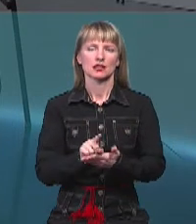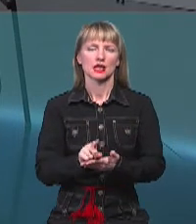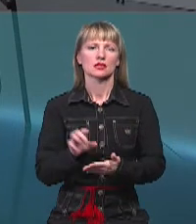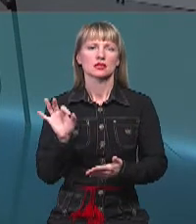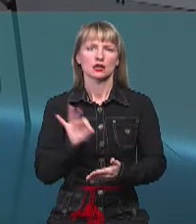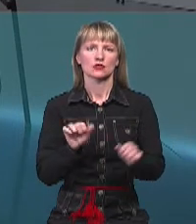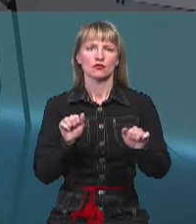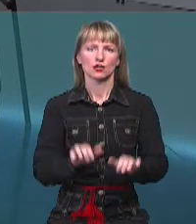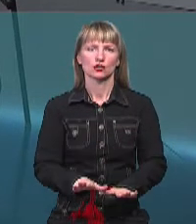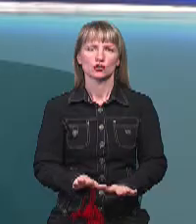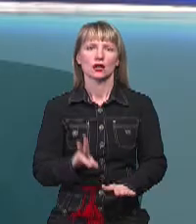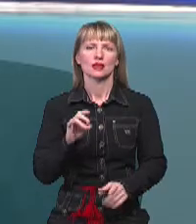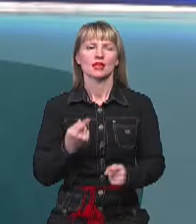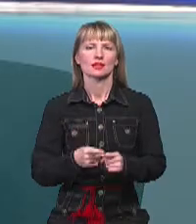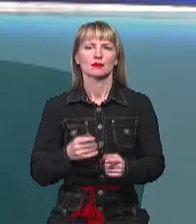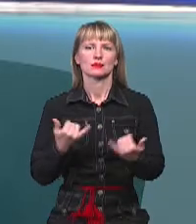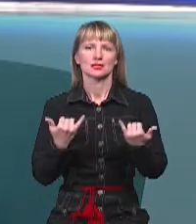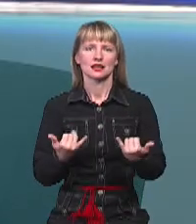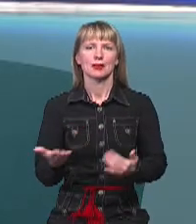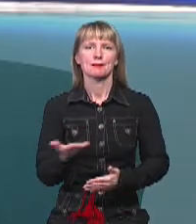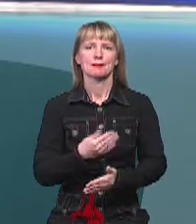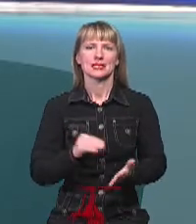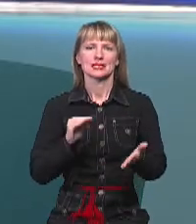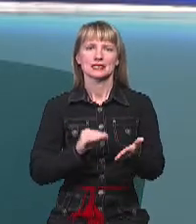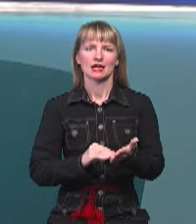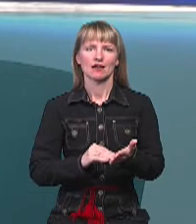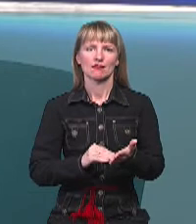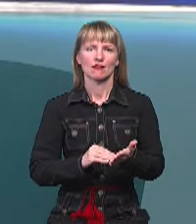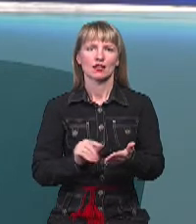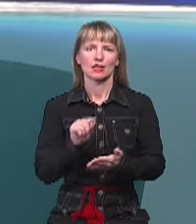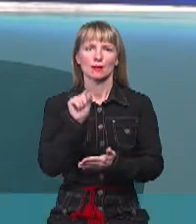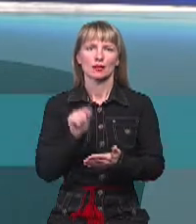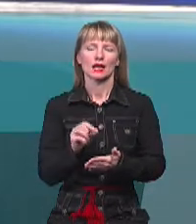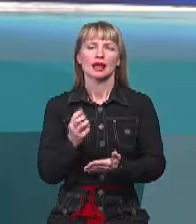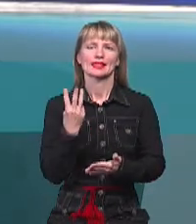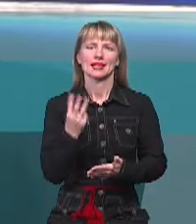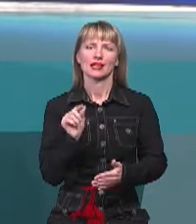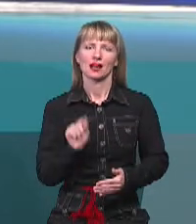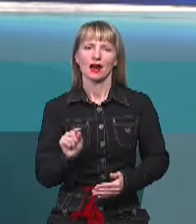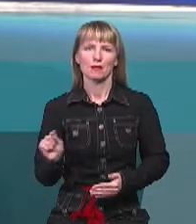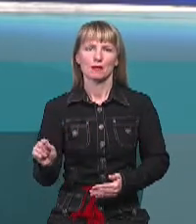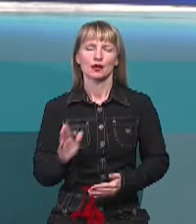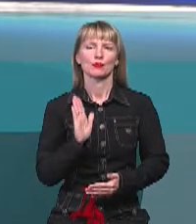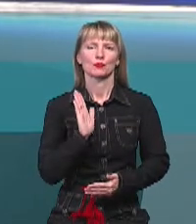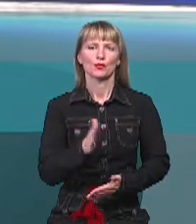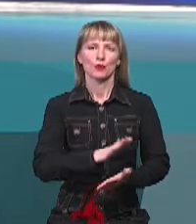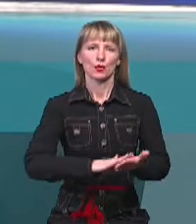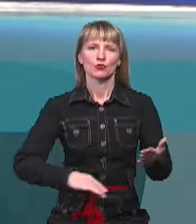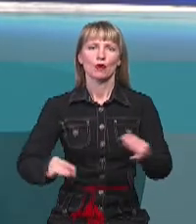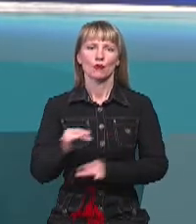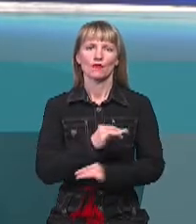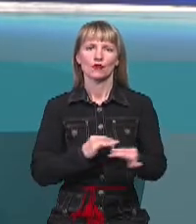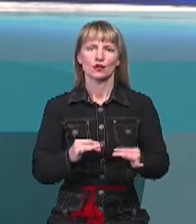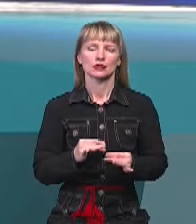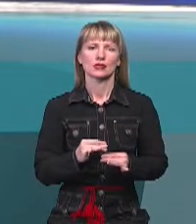зразу вирішують. На цьому зараз ми ставимо не знак питання, а три крапки, тому що продовжуємо